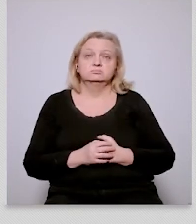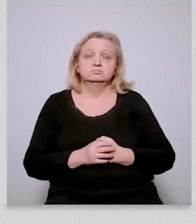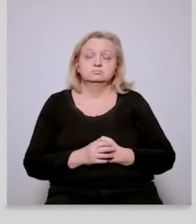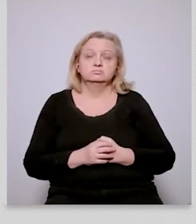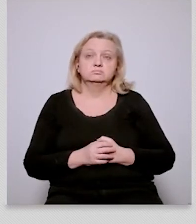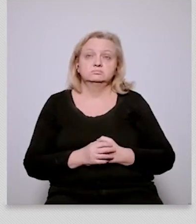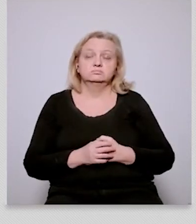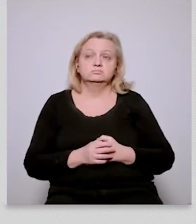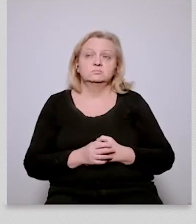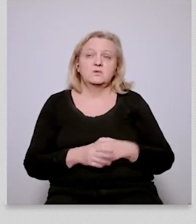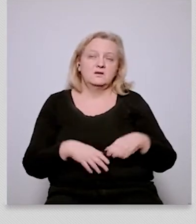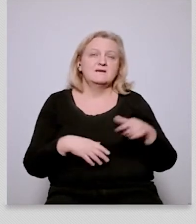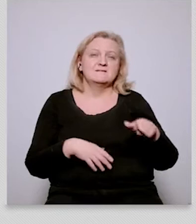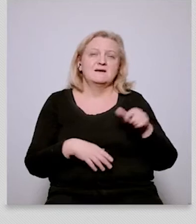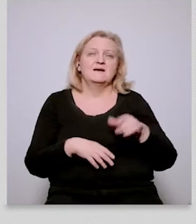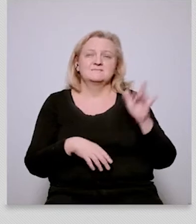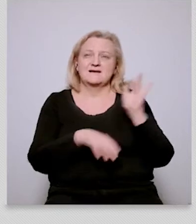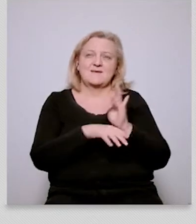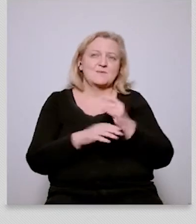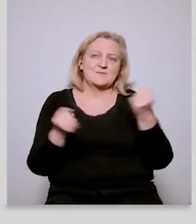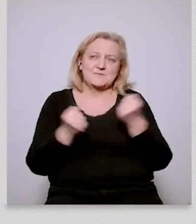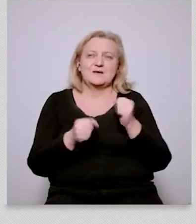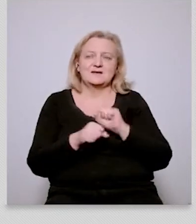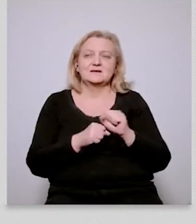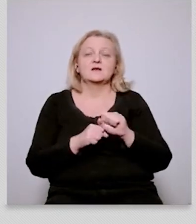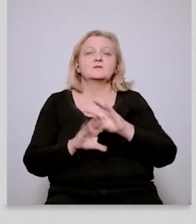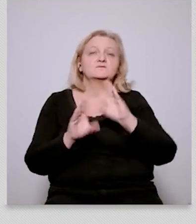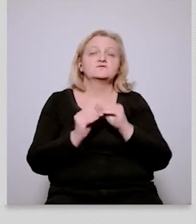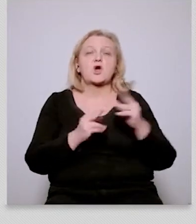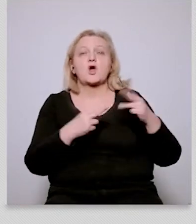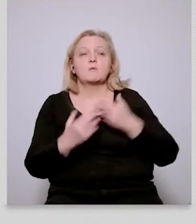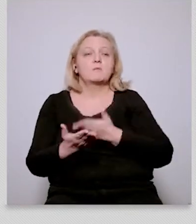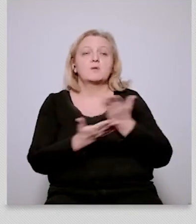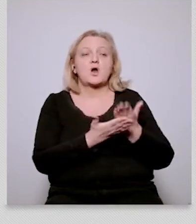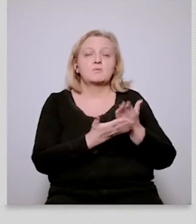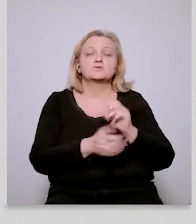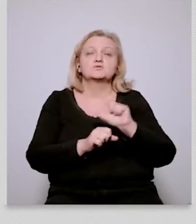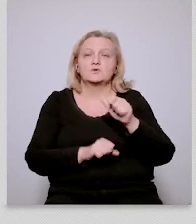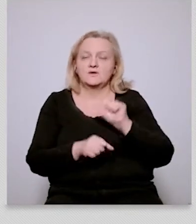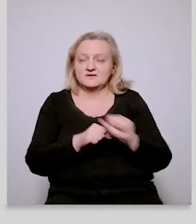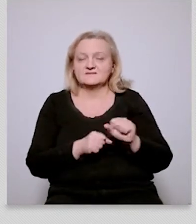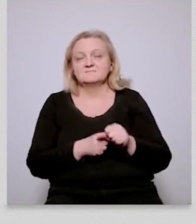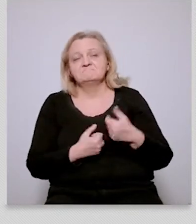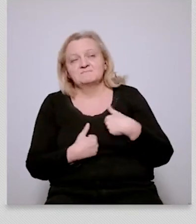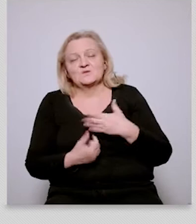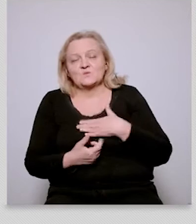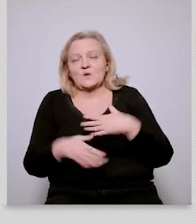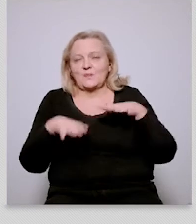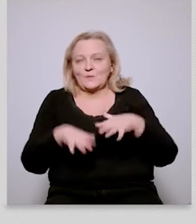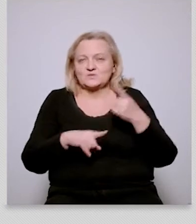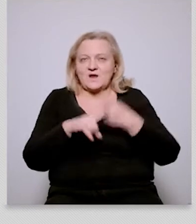jest duża krytyka jeżeli chodzi o propozycje które otrzymujemy od komisji także wydaje mi się że możemy znaleźć wiele takich